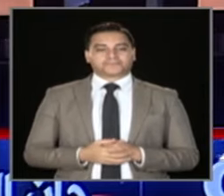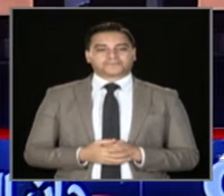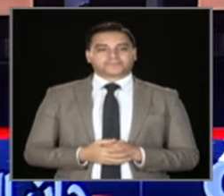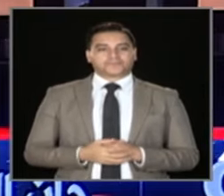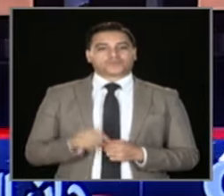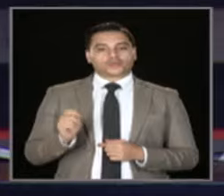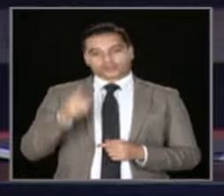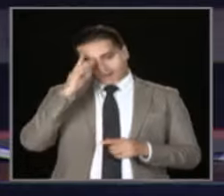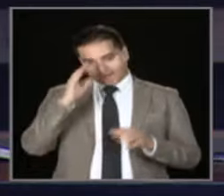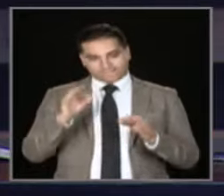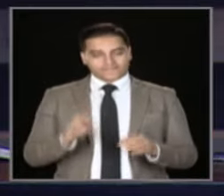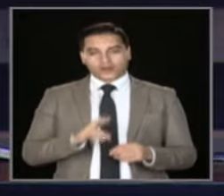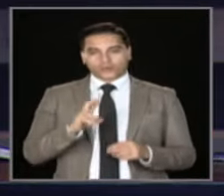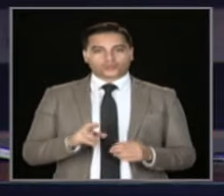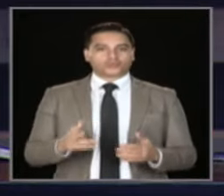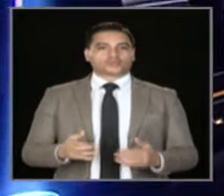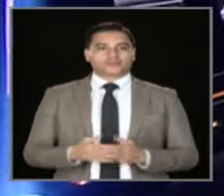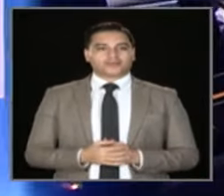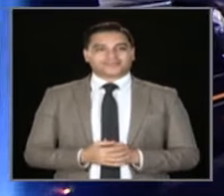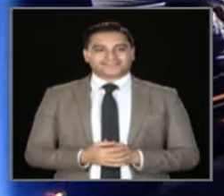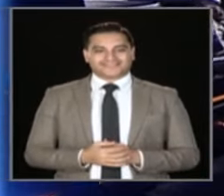سرعه البديهه والسؤال